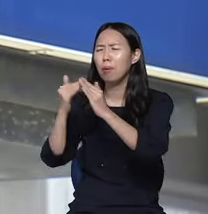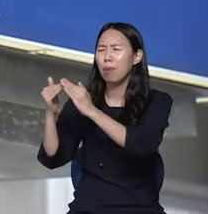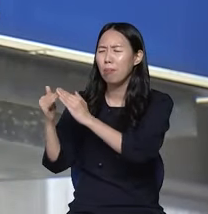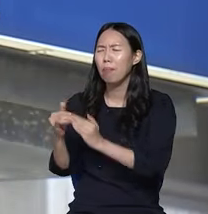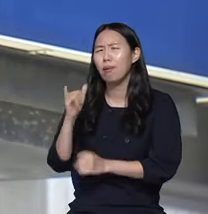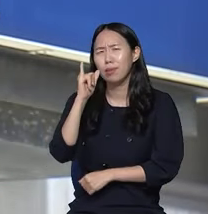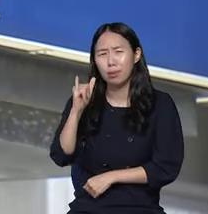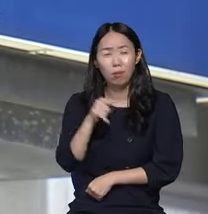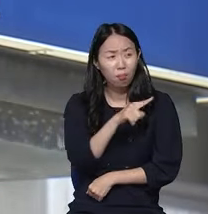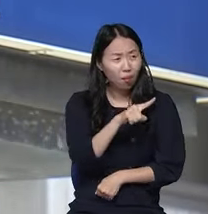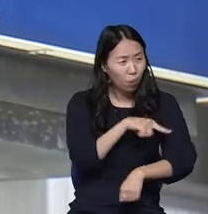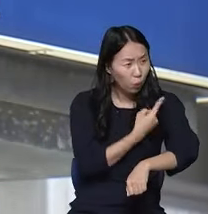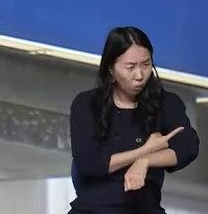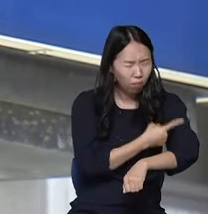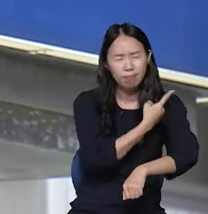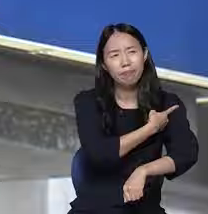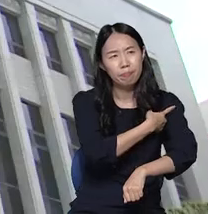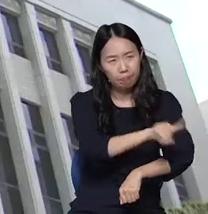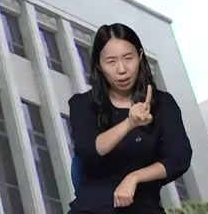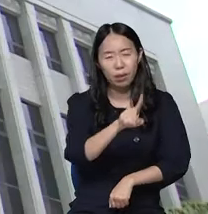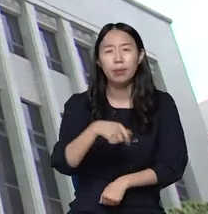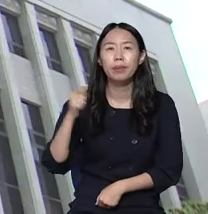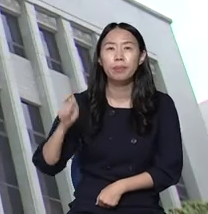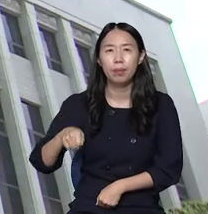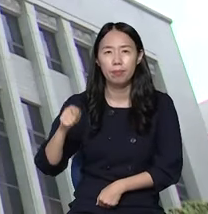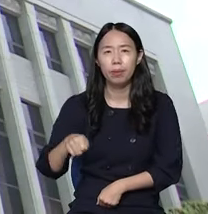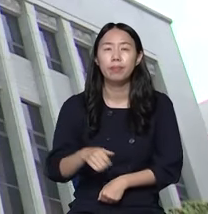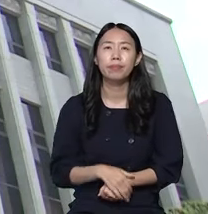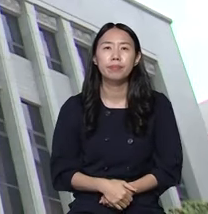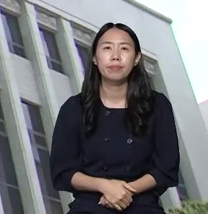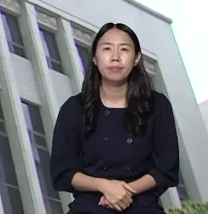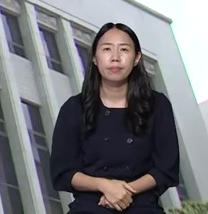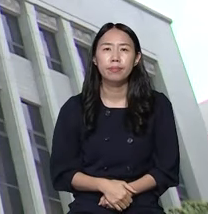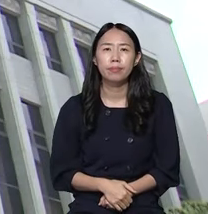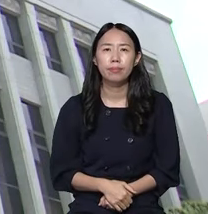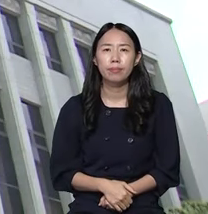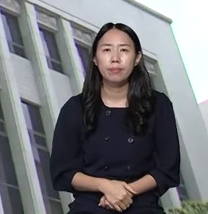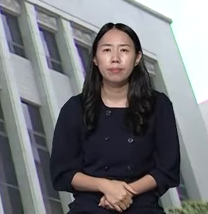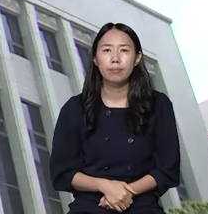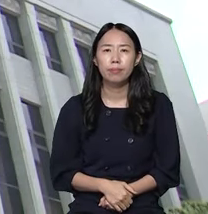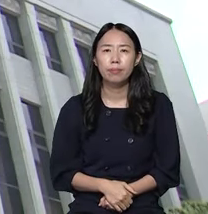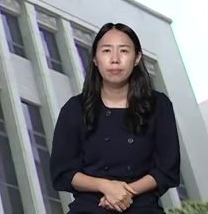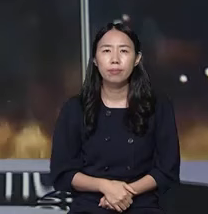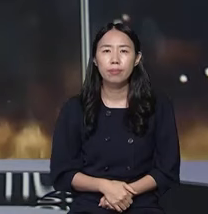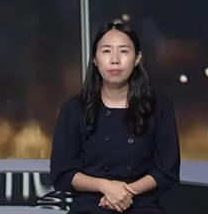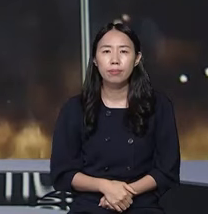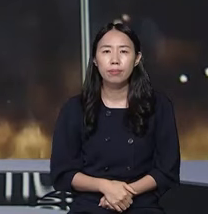있어 고유한 지적재산권을 가진다고는 보기 어렵다고 판단했습니다.